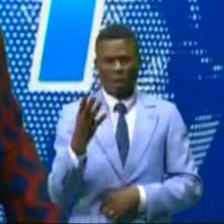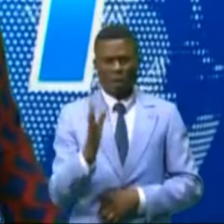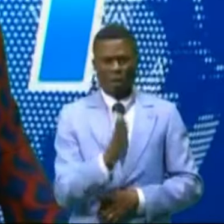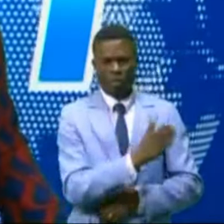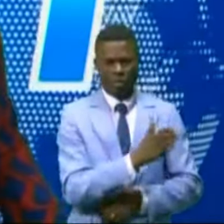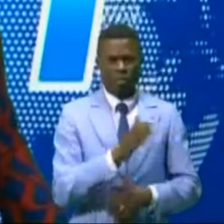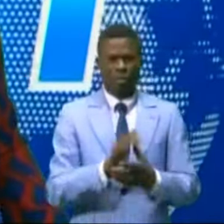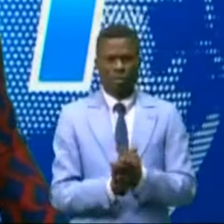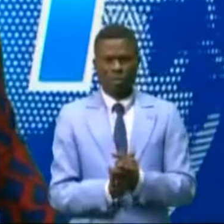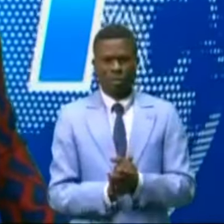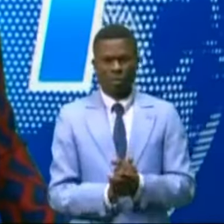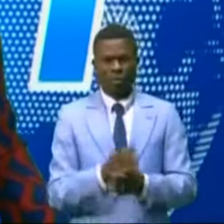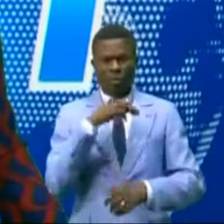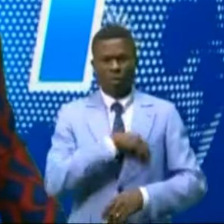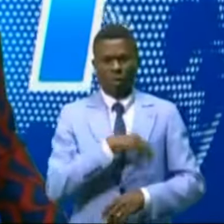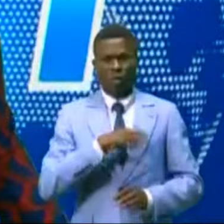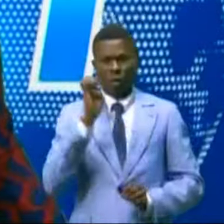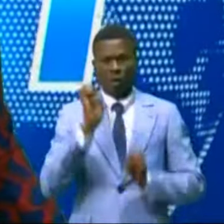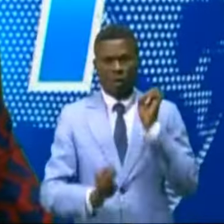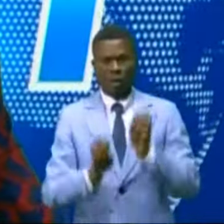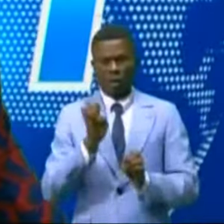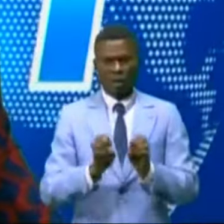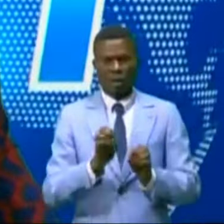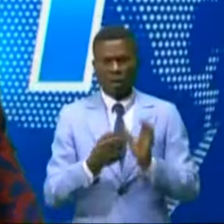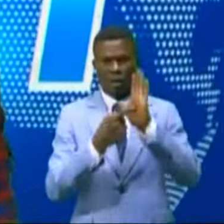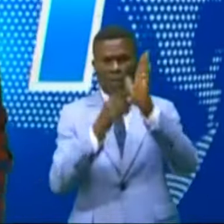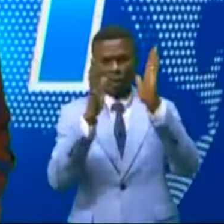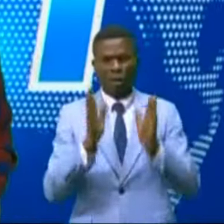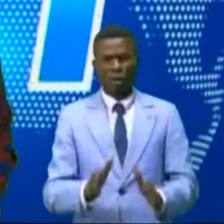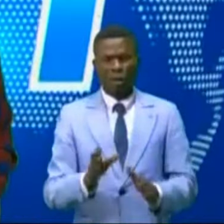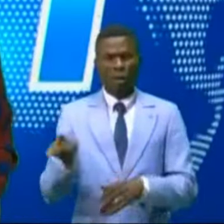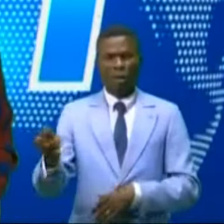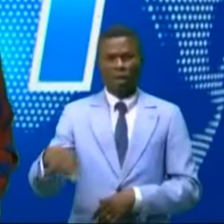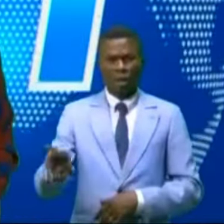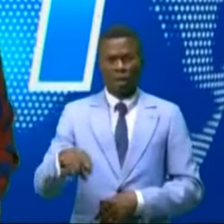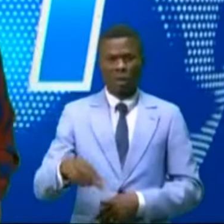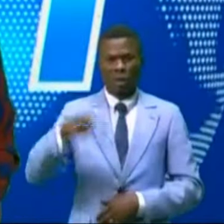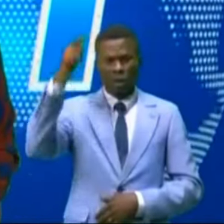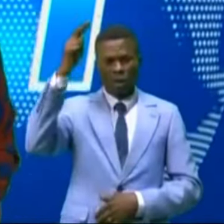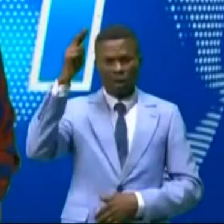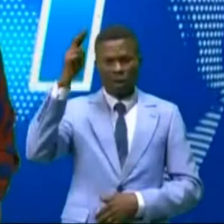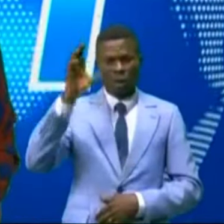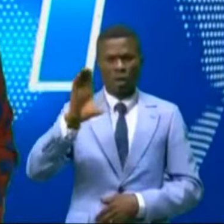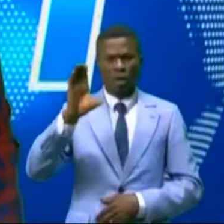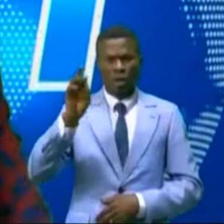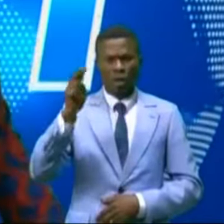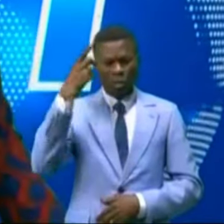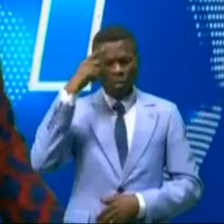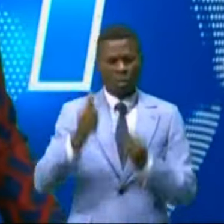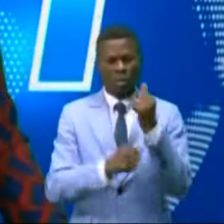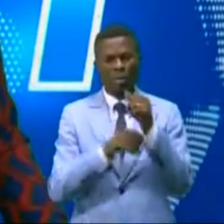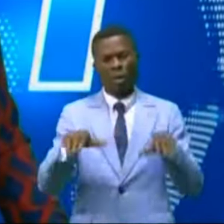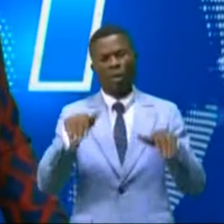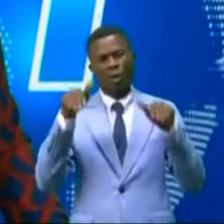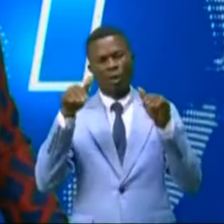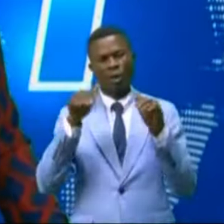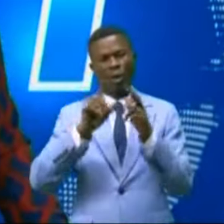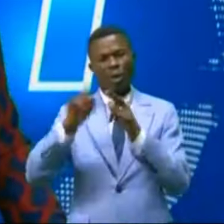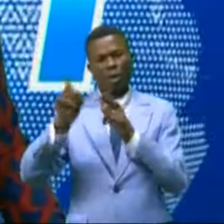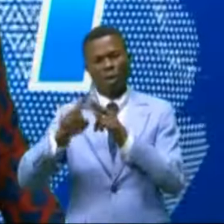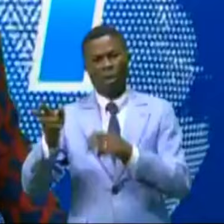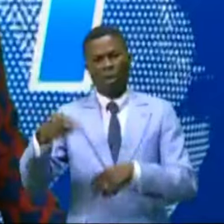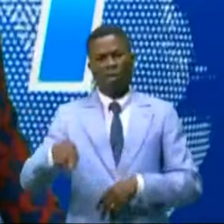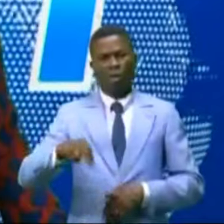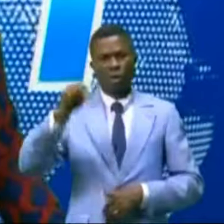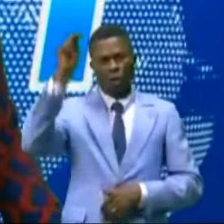2024 cette mission d'évaluation de la représentante régionale du haut commommissariat pour les réfugiés dans les provinces du